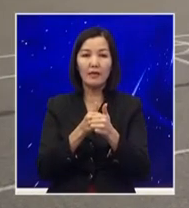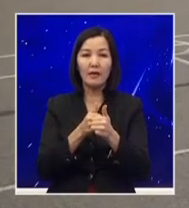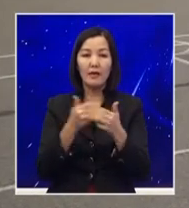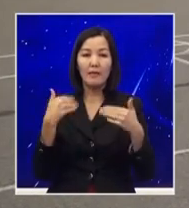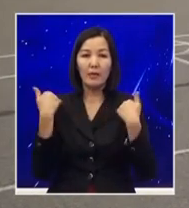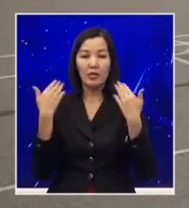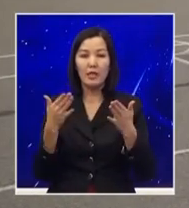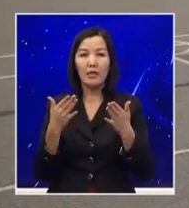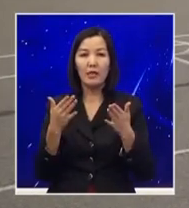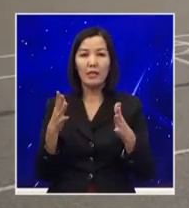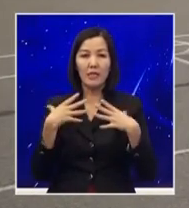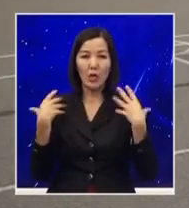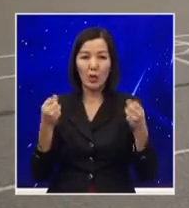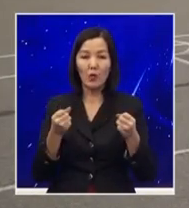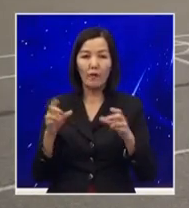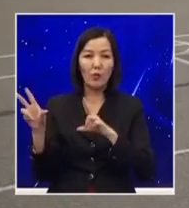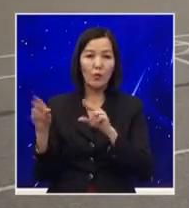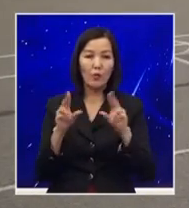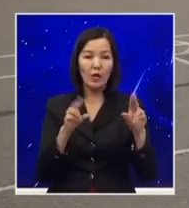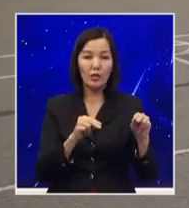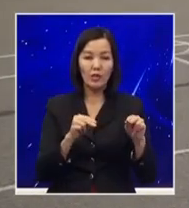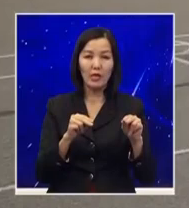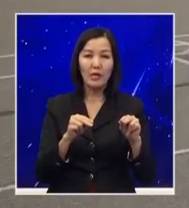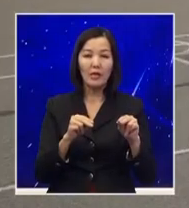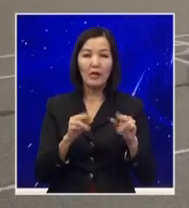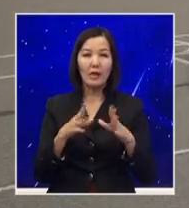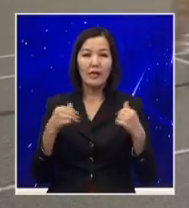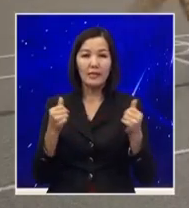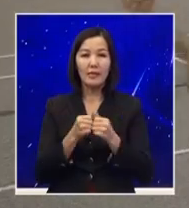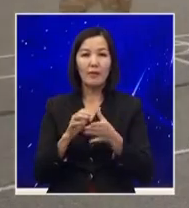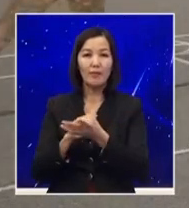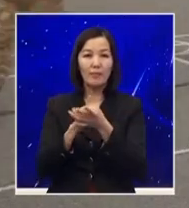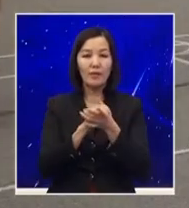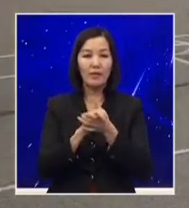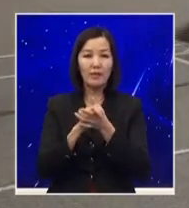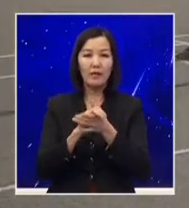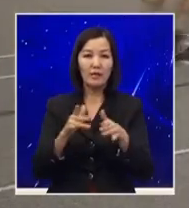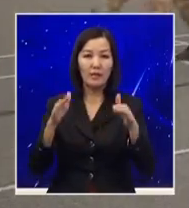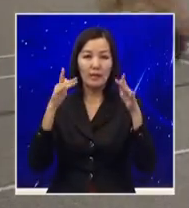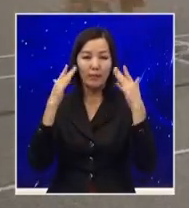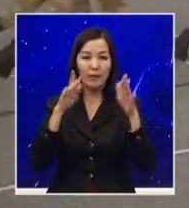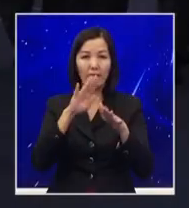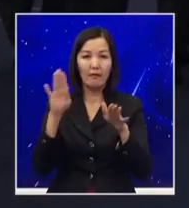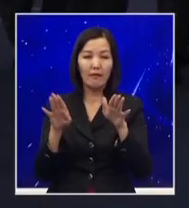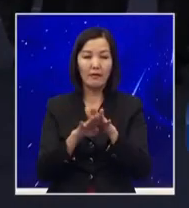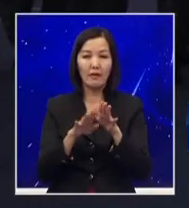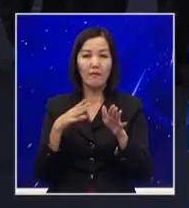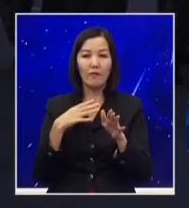пожелали военнослужащим здоровья, удачи и благополучия, а их семьям мирного неба над головой. Совершил